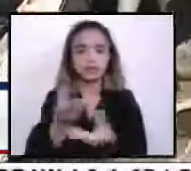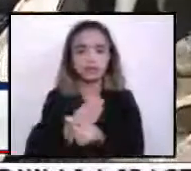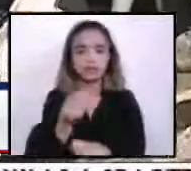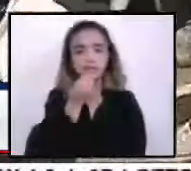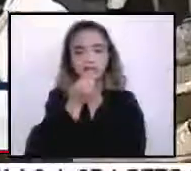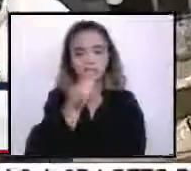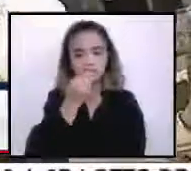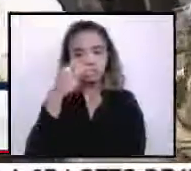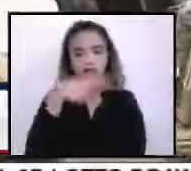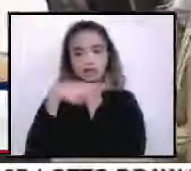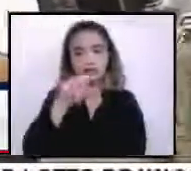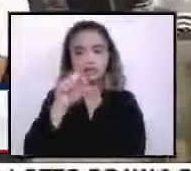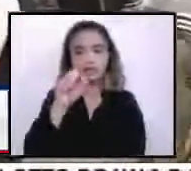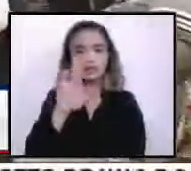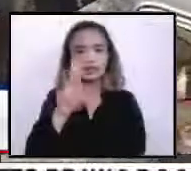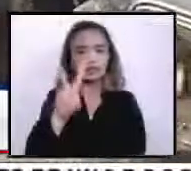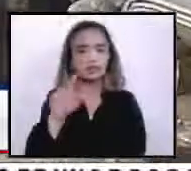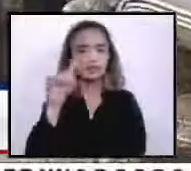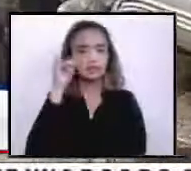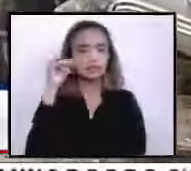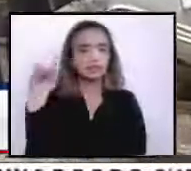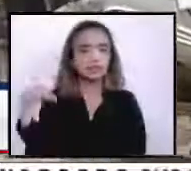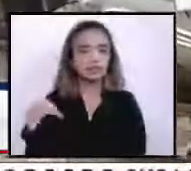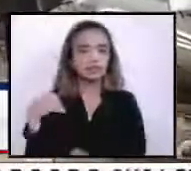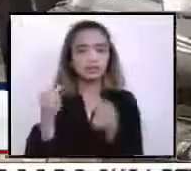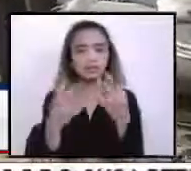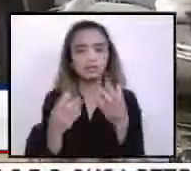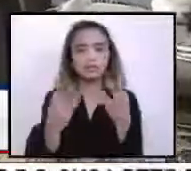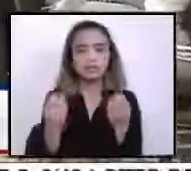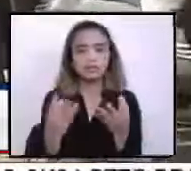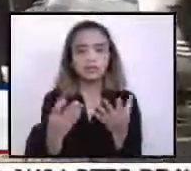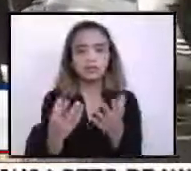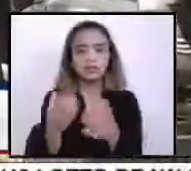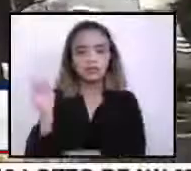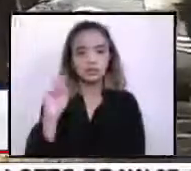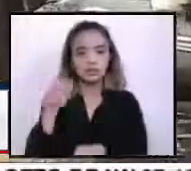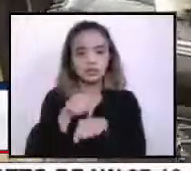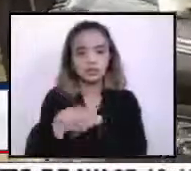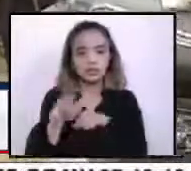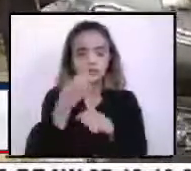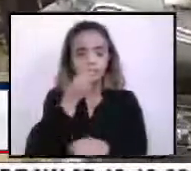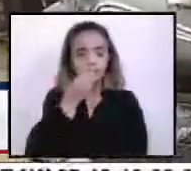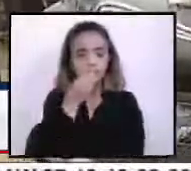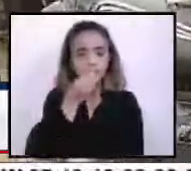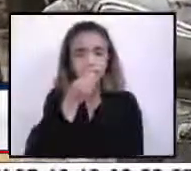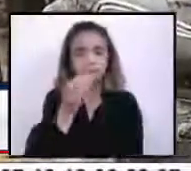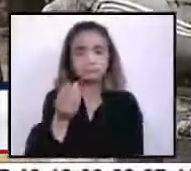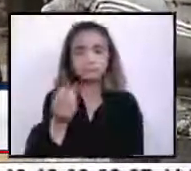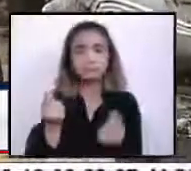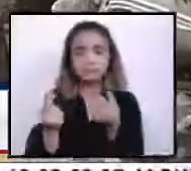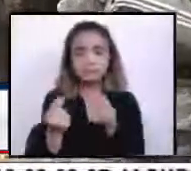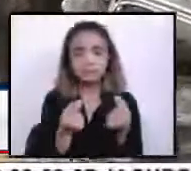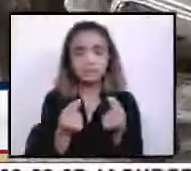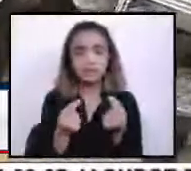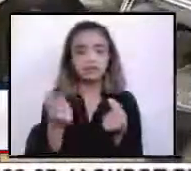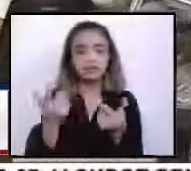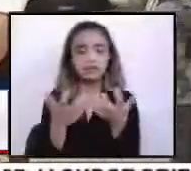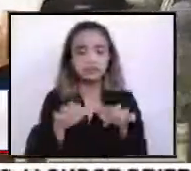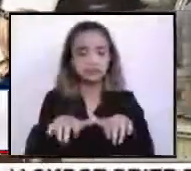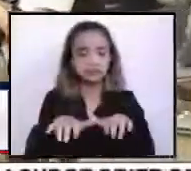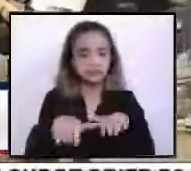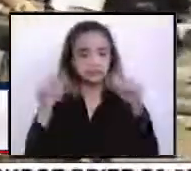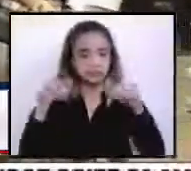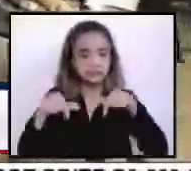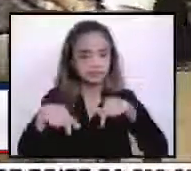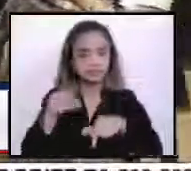ngayong umaga. Kagabi pa lang ay marami na ang unang nagpadala ng mga pagkain sa mga volunteers na nagsagawa ng manual encoding dito sa